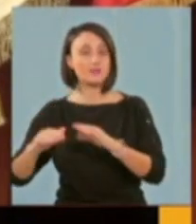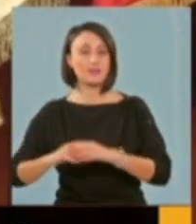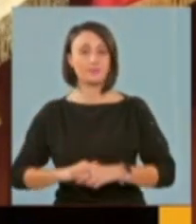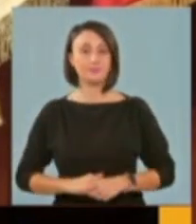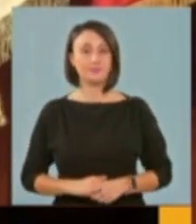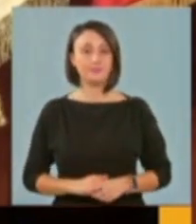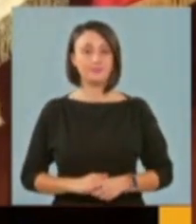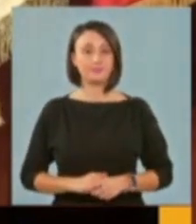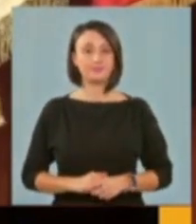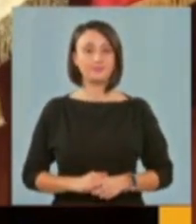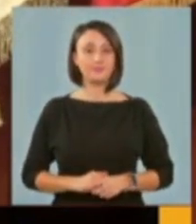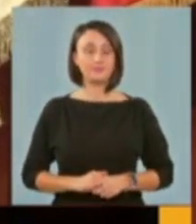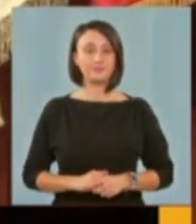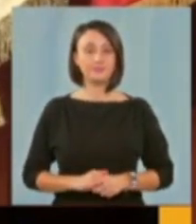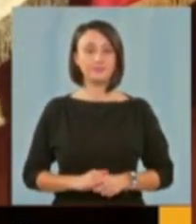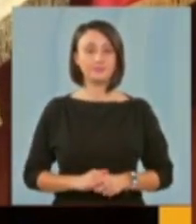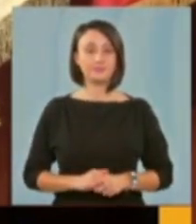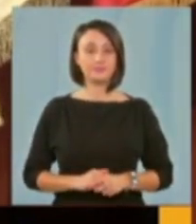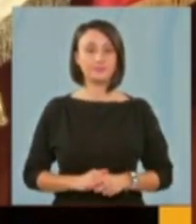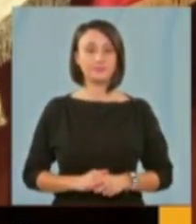decât cu familiile de acasă.